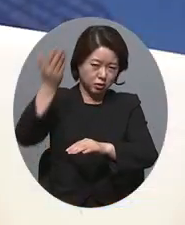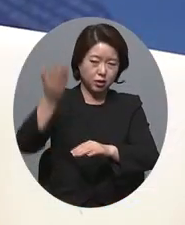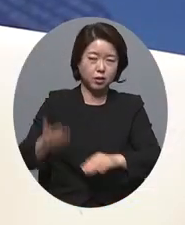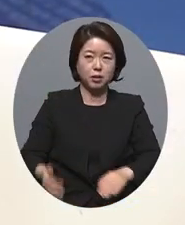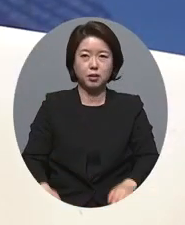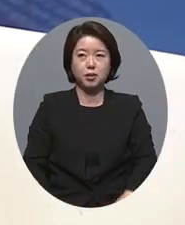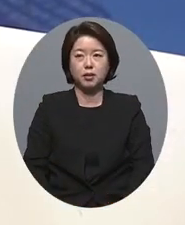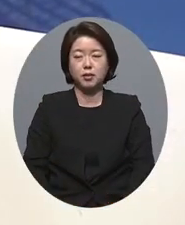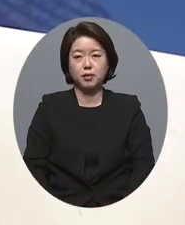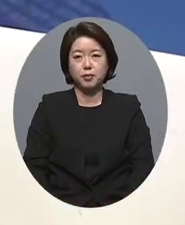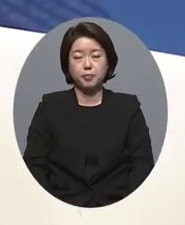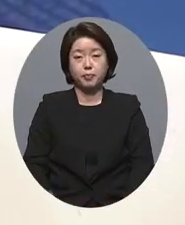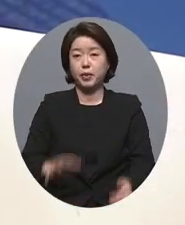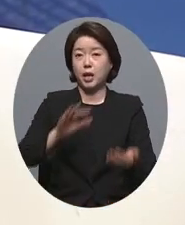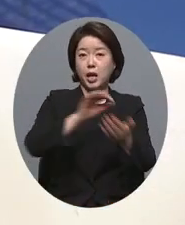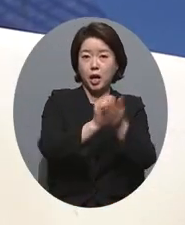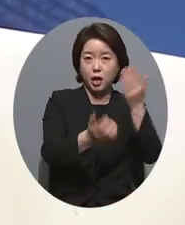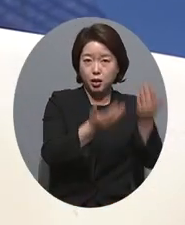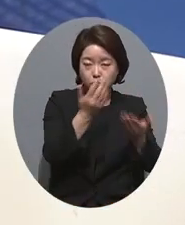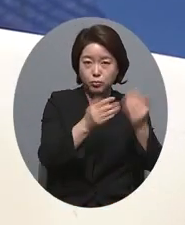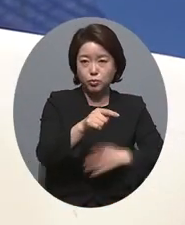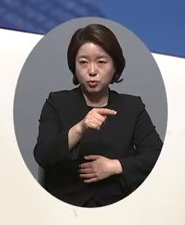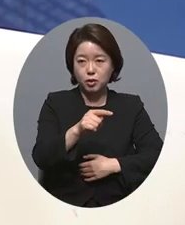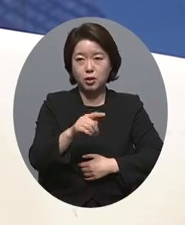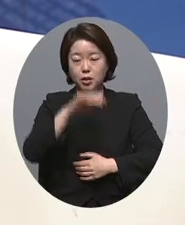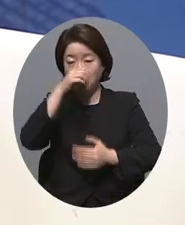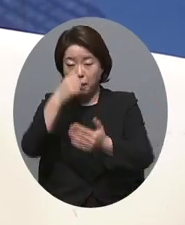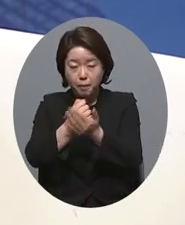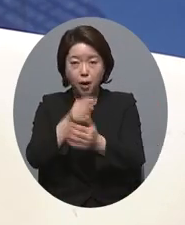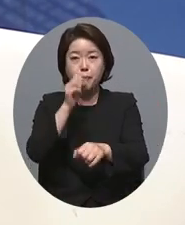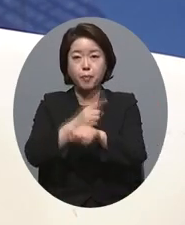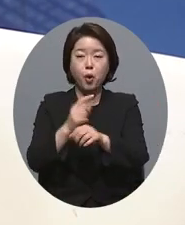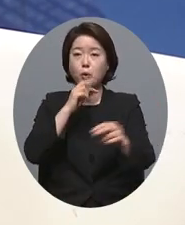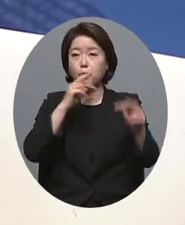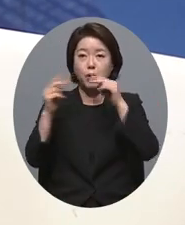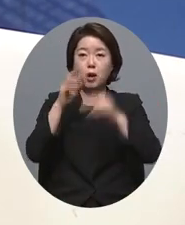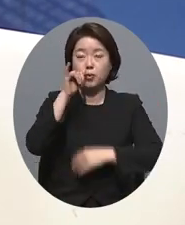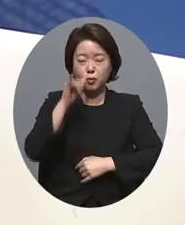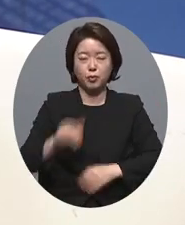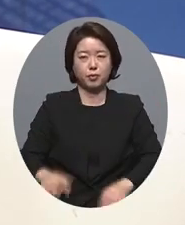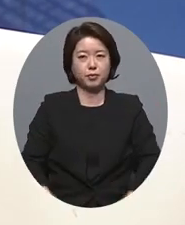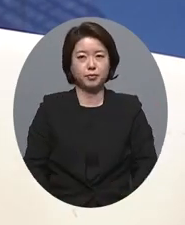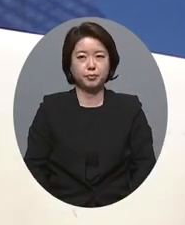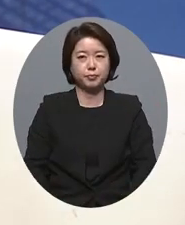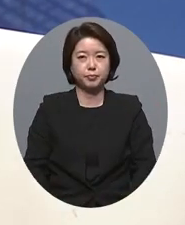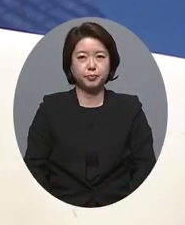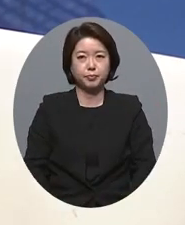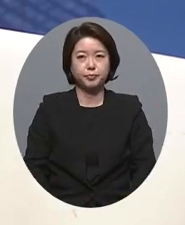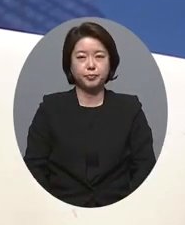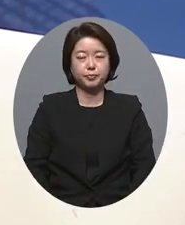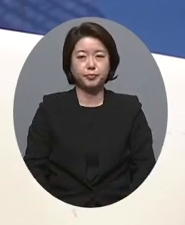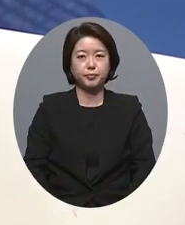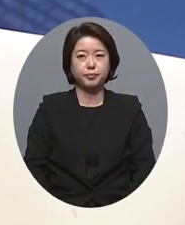자, 압수수색을 놓고도 적법성 논란도 있었습니다. 이어서 확인하겠습니다.